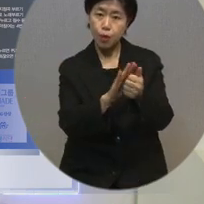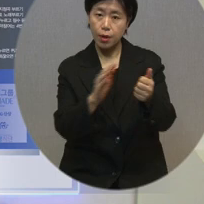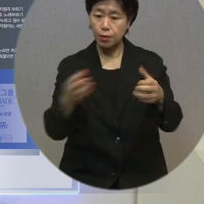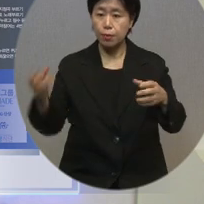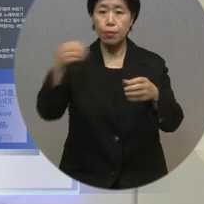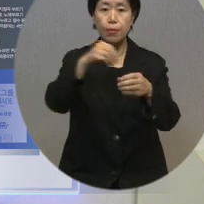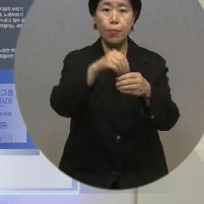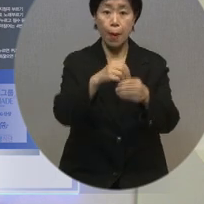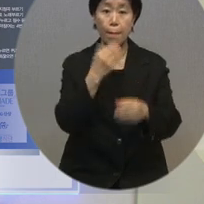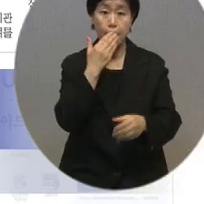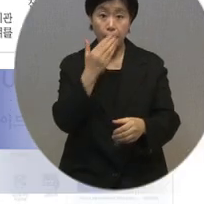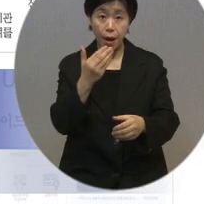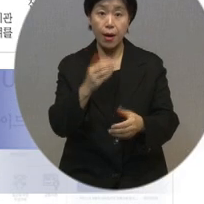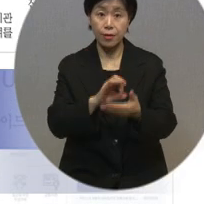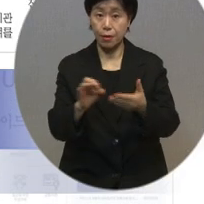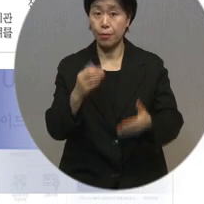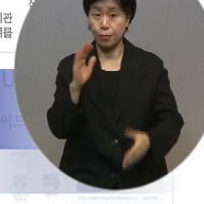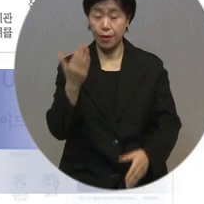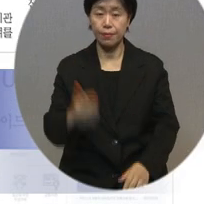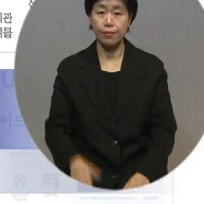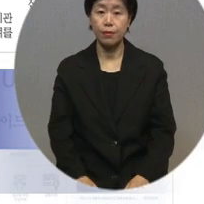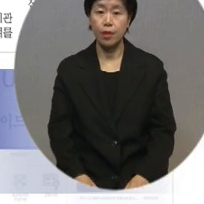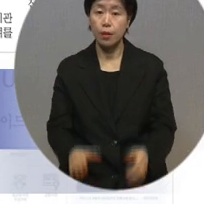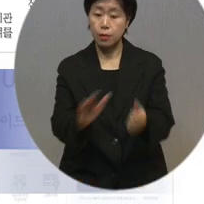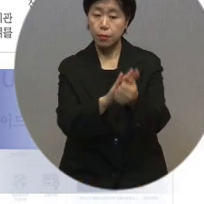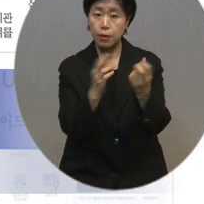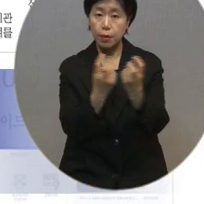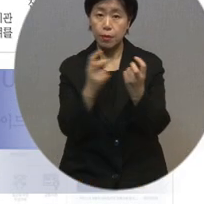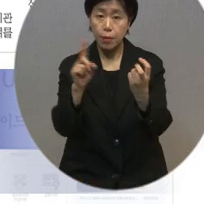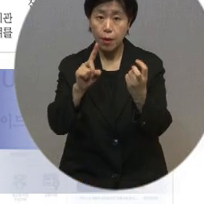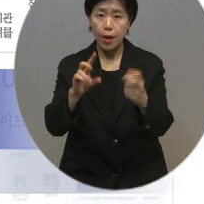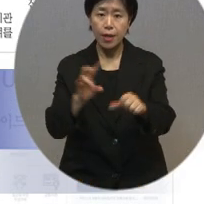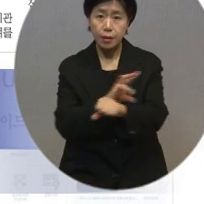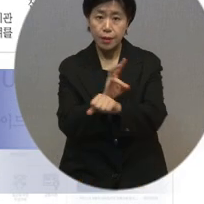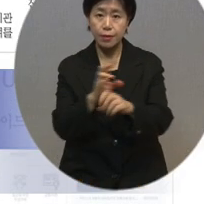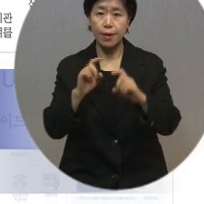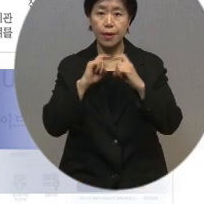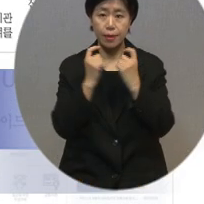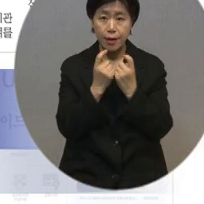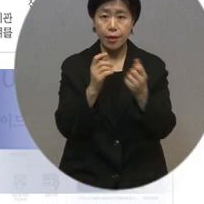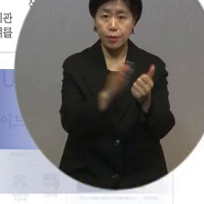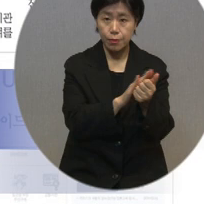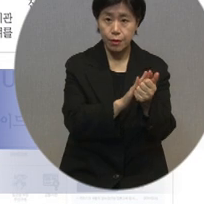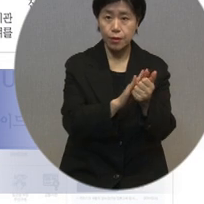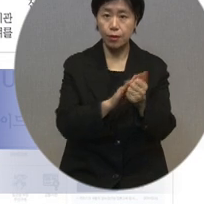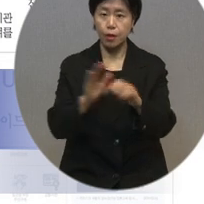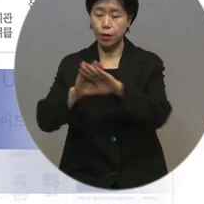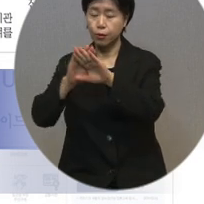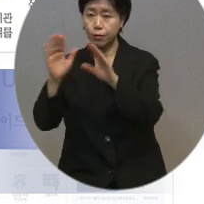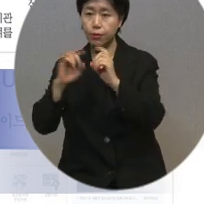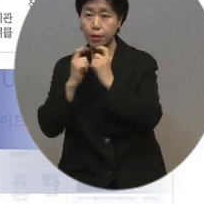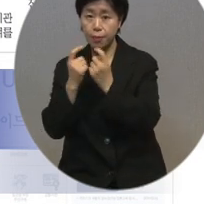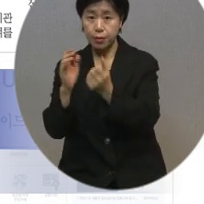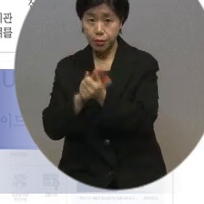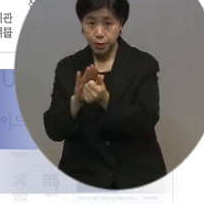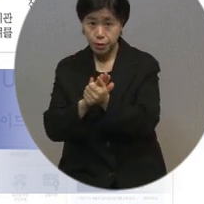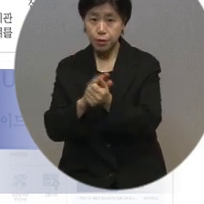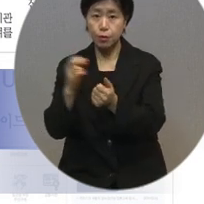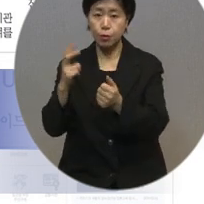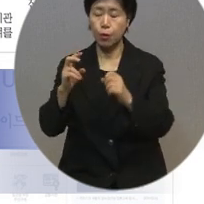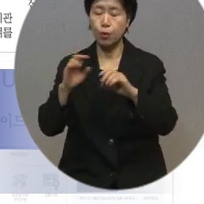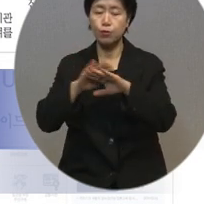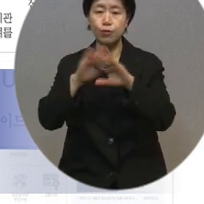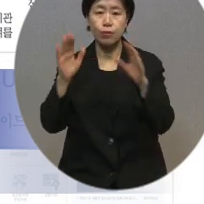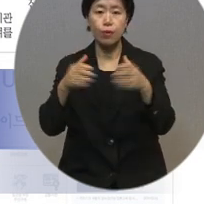소식이 실렸습니다 서비스 제공 방식은 24 시간 개별 서비스와 주간 개별 서비스 주간